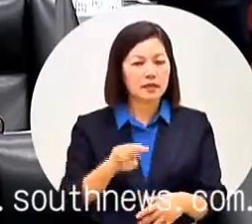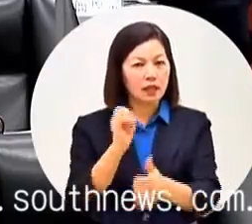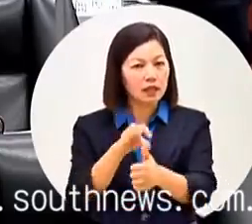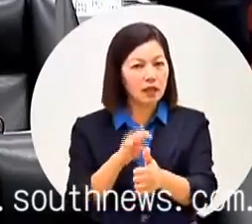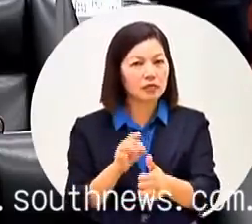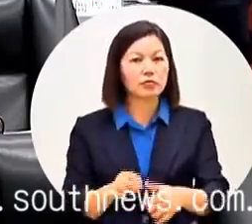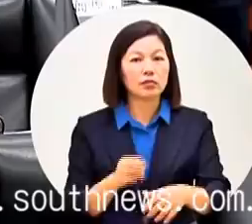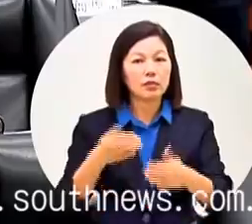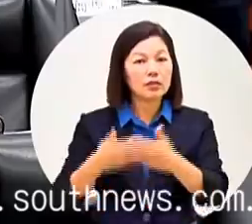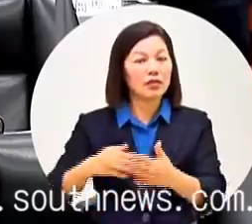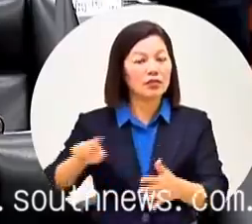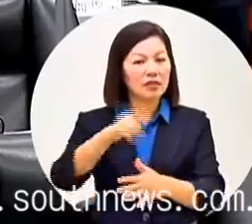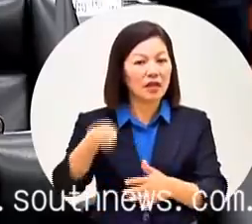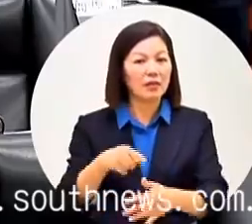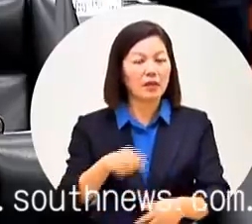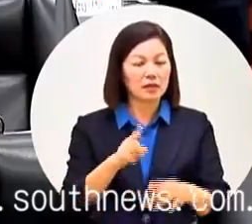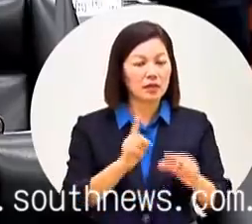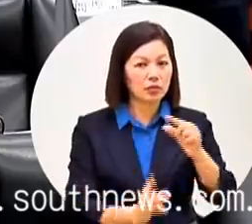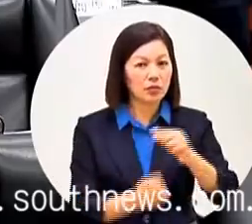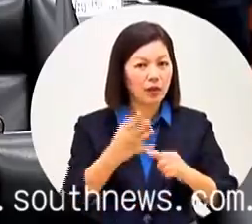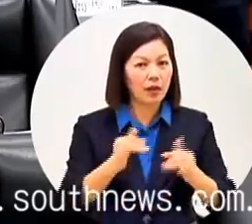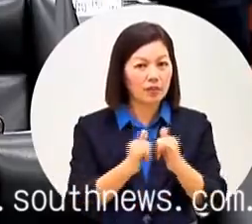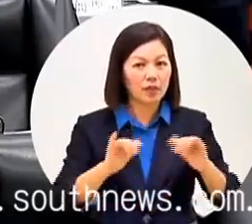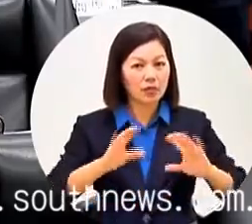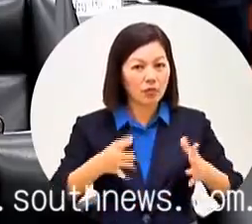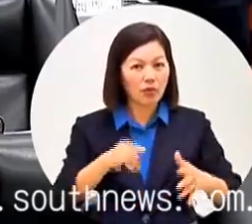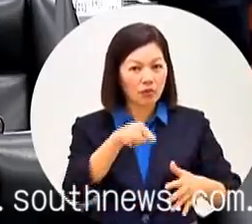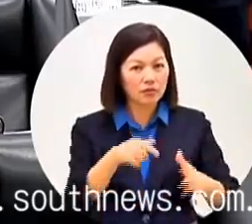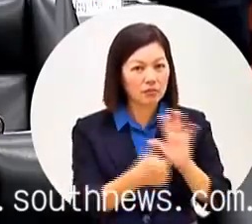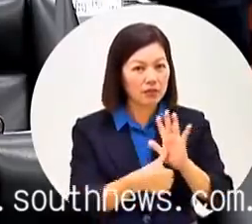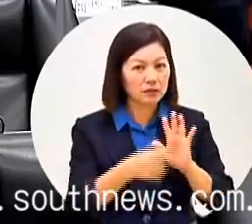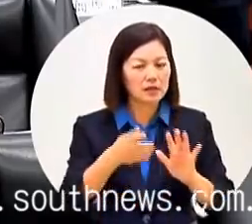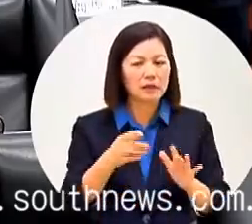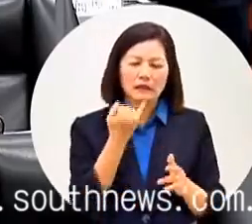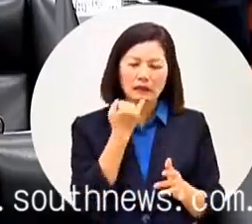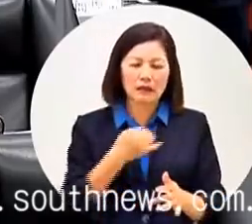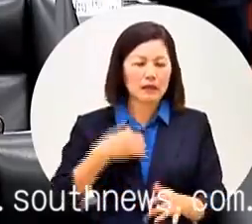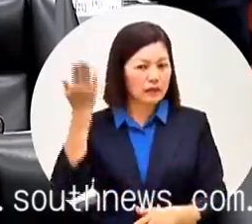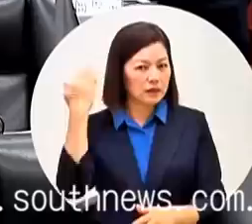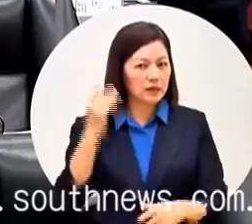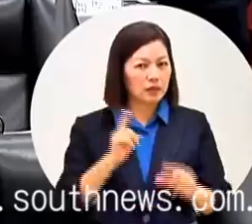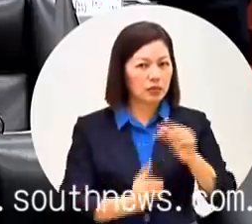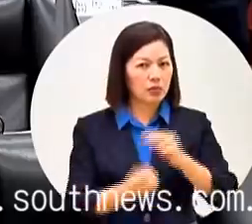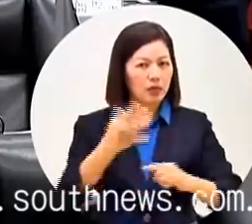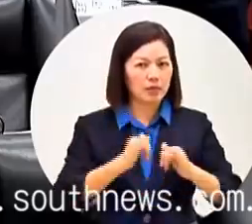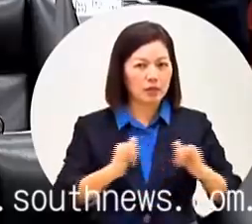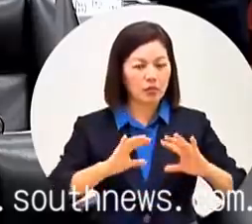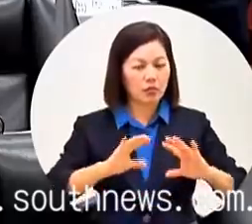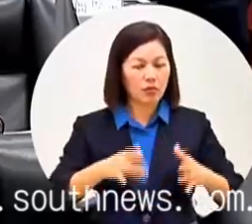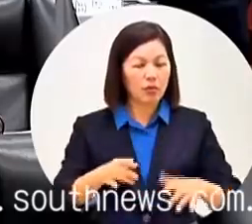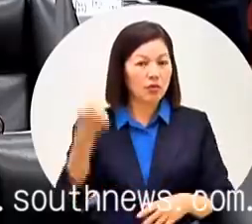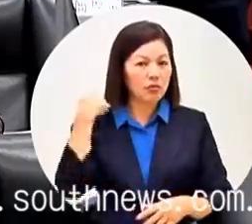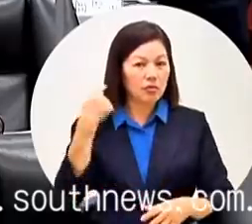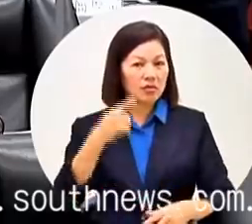民国，这个中华民国也许是过去的中华民国，好，我们姑且相信你心中昨天摸着你的胸口说的那个中华